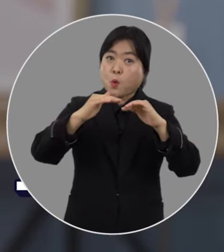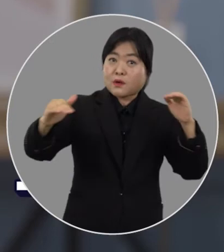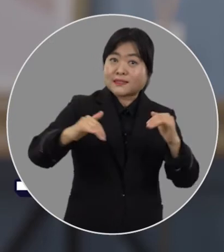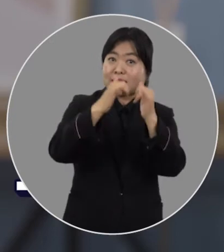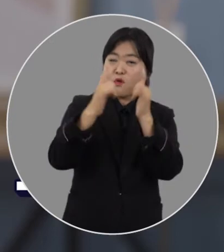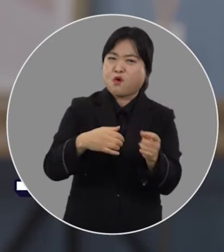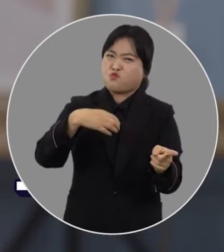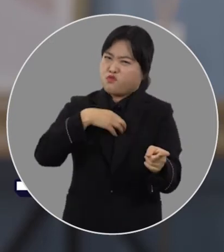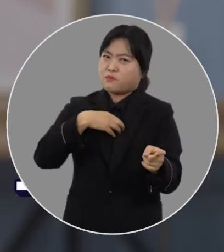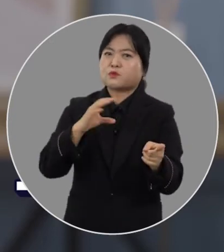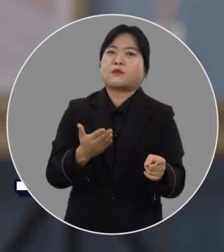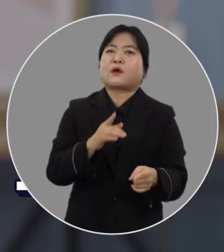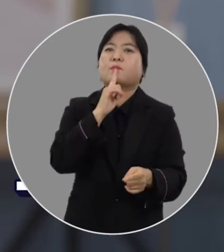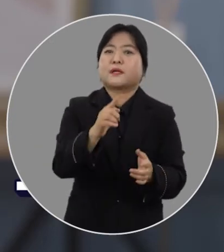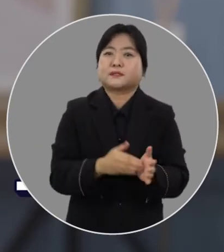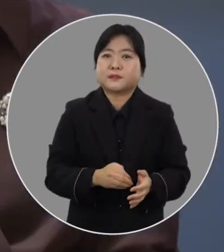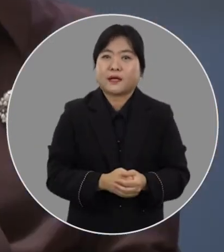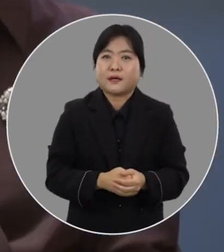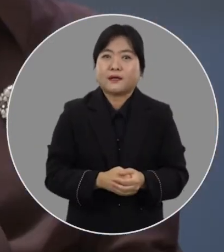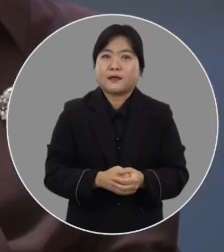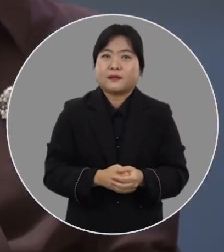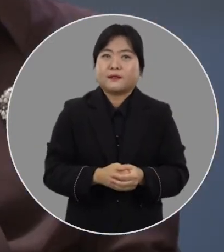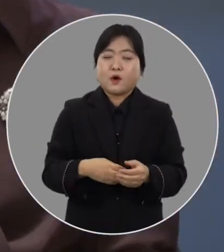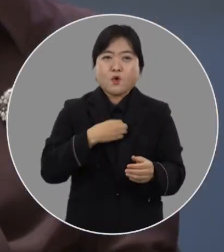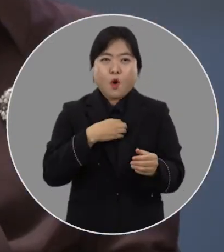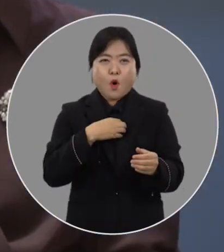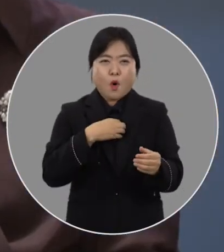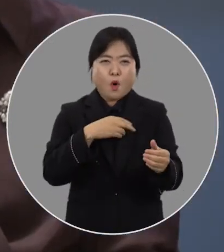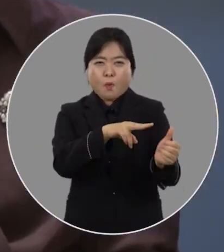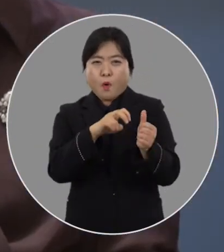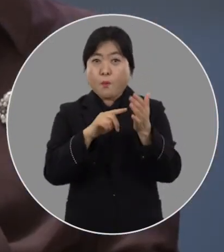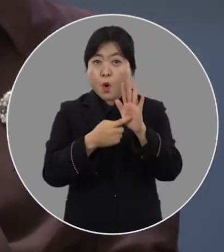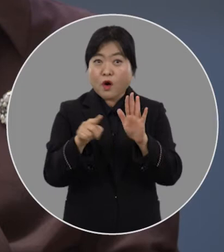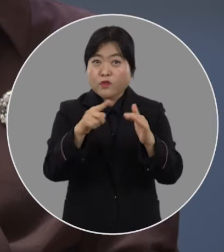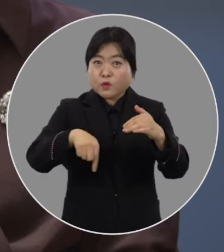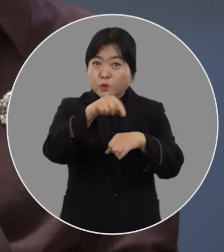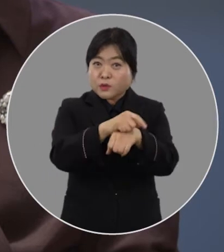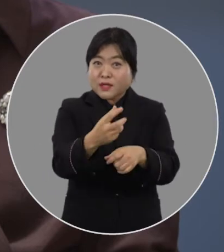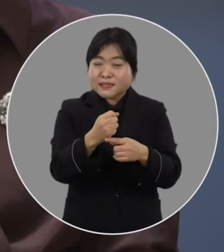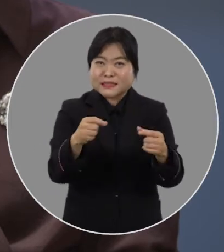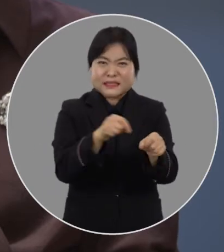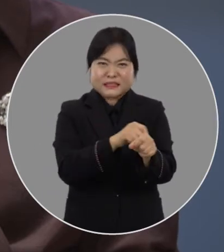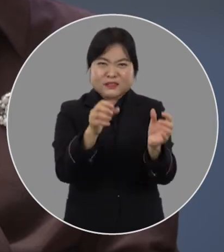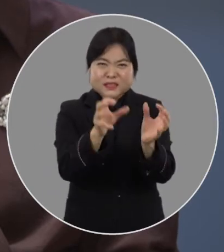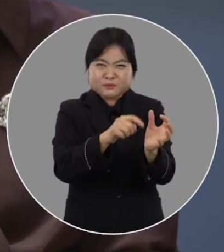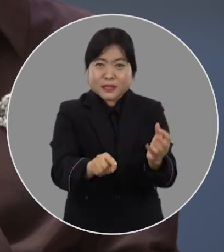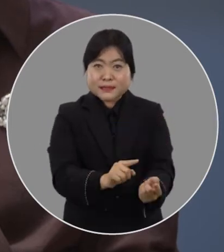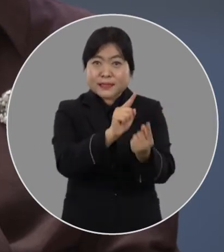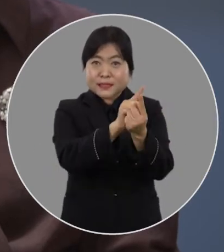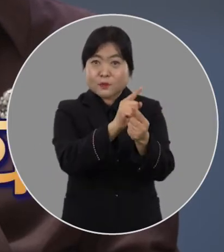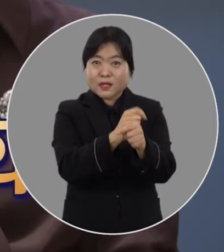위험을 초래할 수 있다고 지적했습니다. 혐오 표현은 어떤 속성을 가진 특정 집단을 대상으로 한